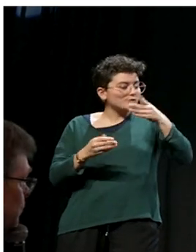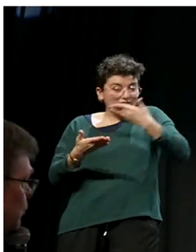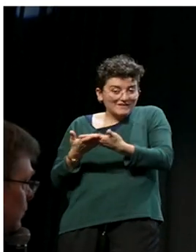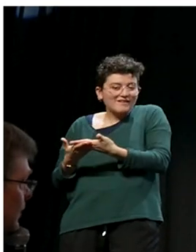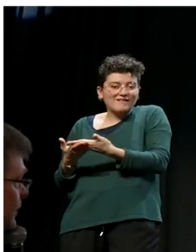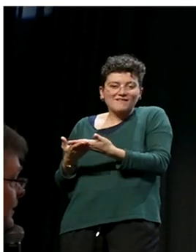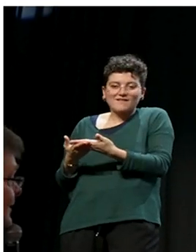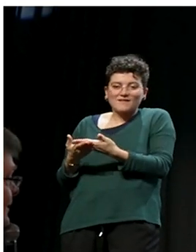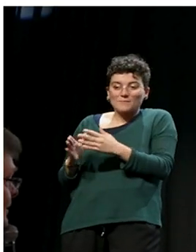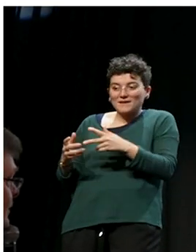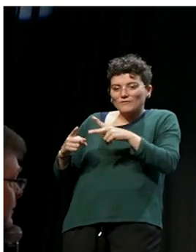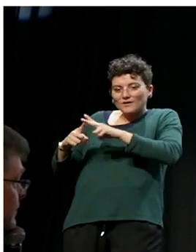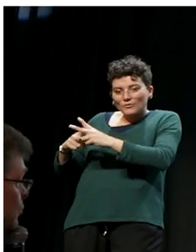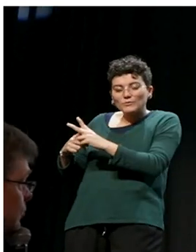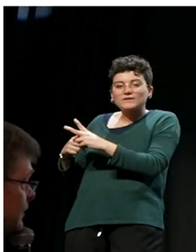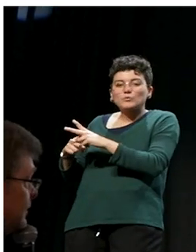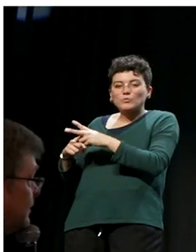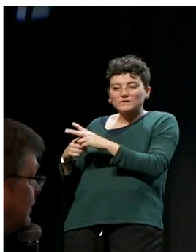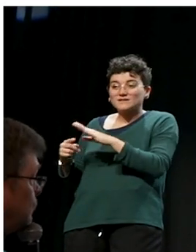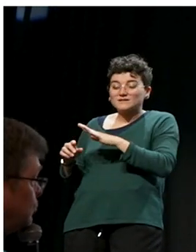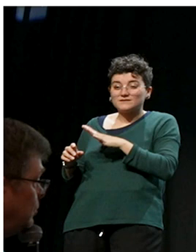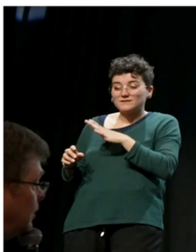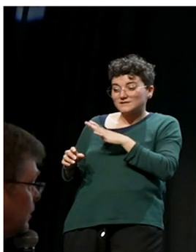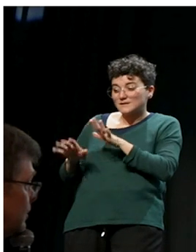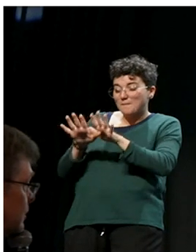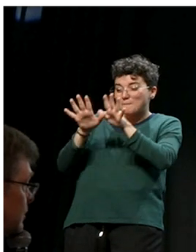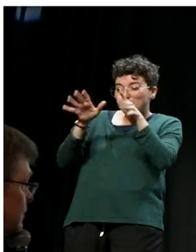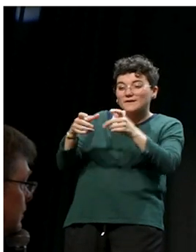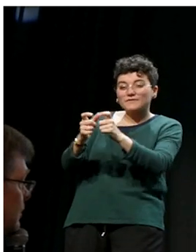cours de développement, il y a des dizaines et des dizaines de sociétés qui travaillent dessus,